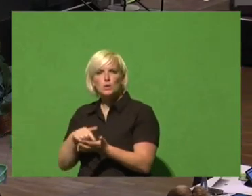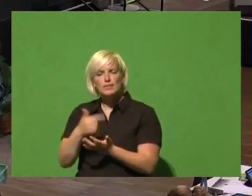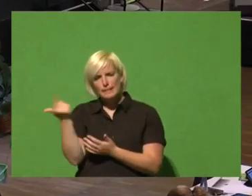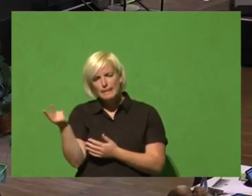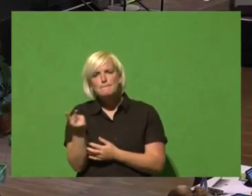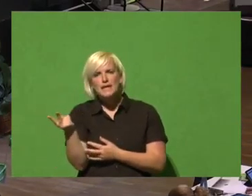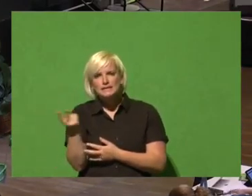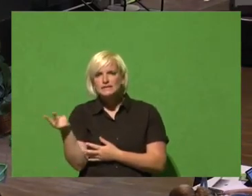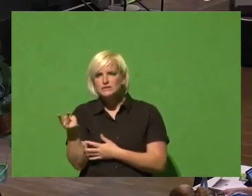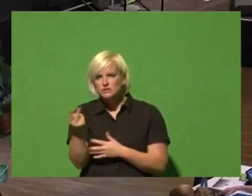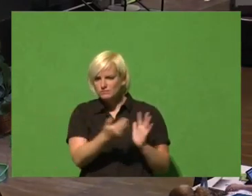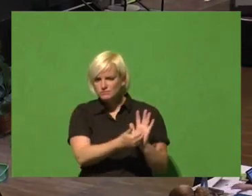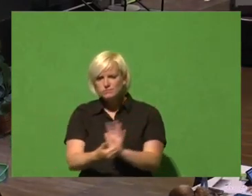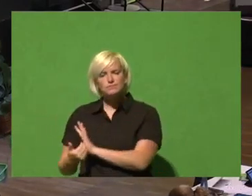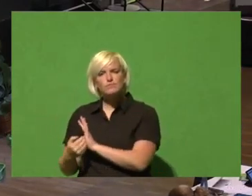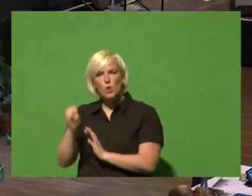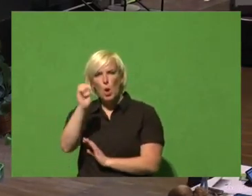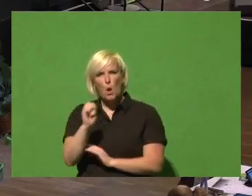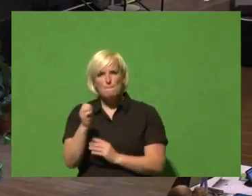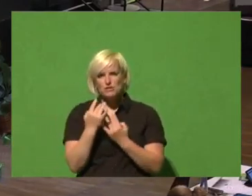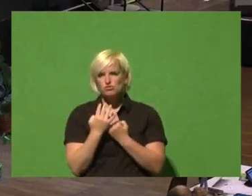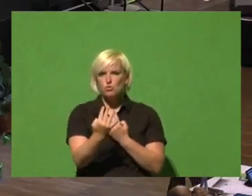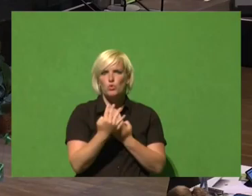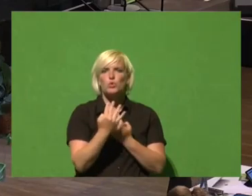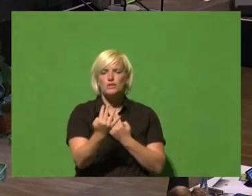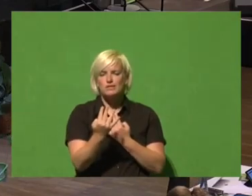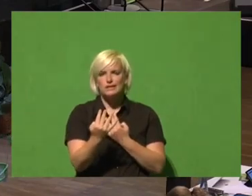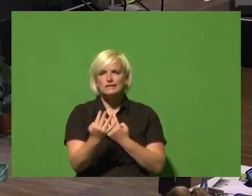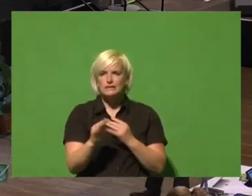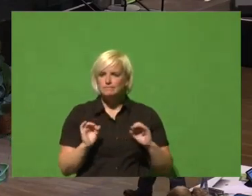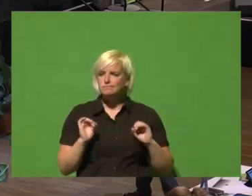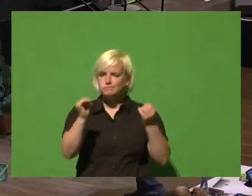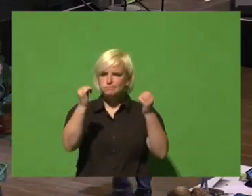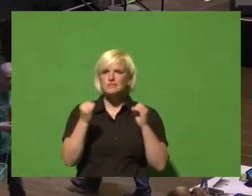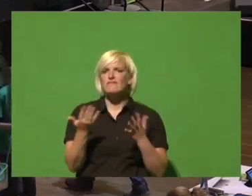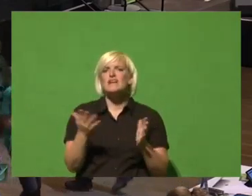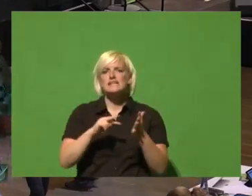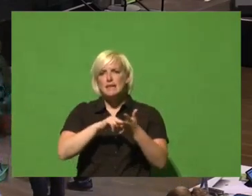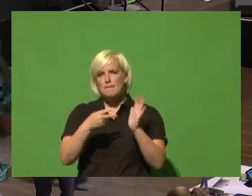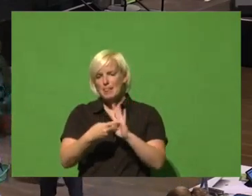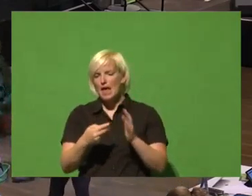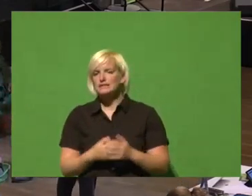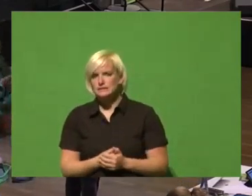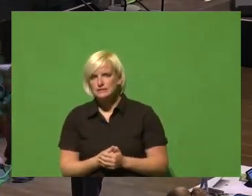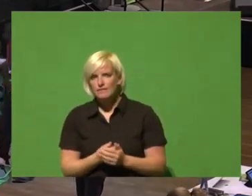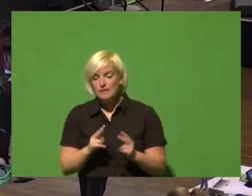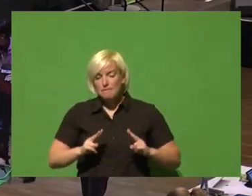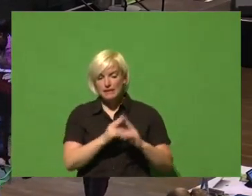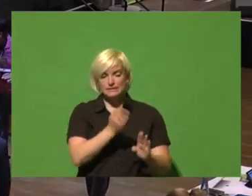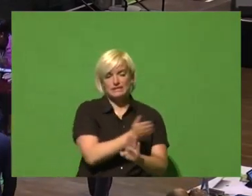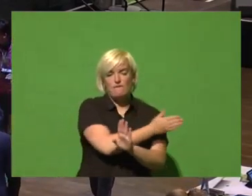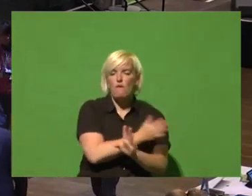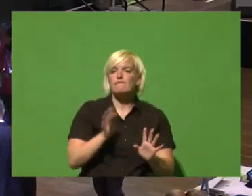vorstellen, was die Europäische Grüne Partei für Aktivitäten bzw. Kampagnen plant im Vorfeld von Paris. Bitte